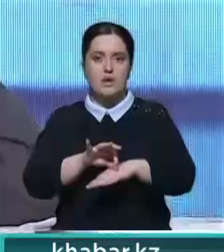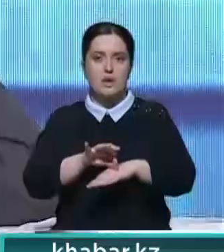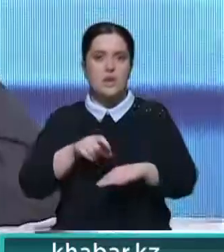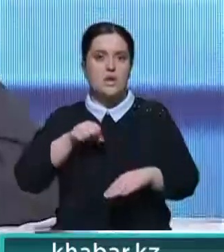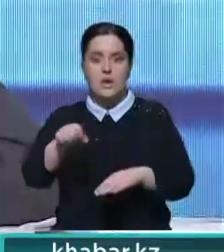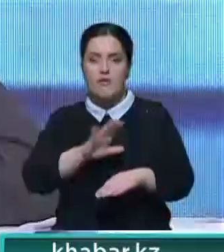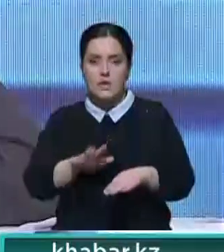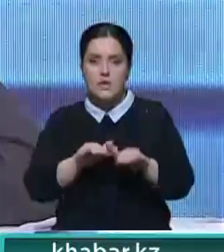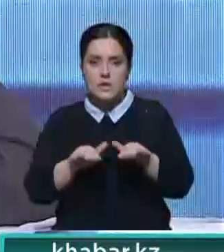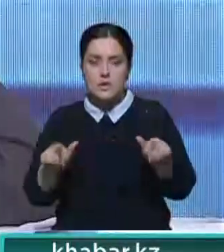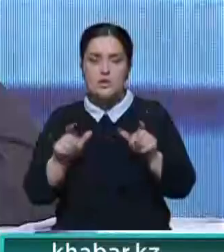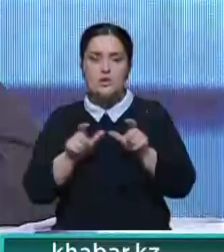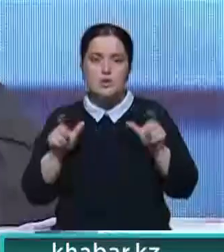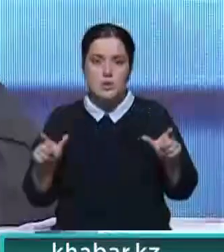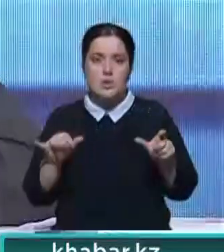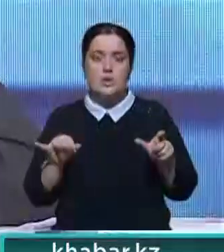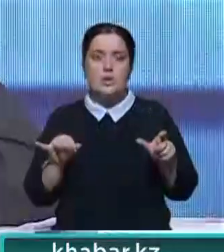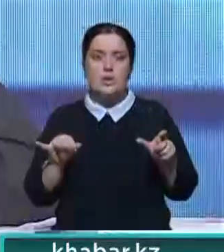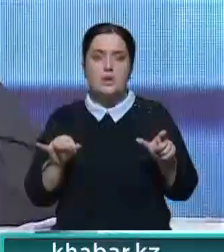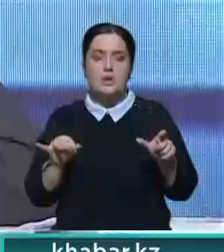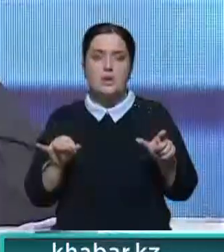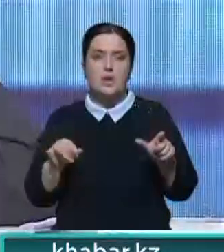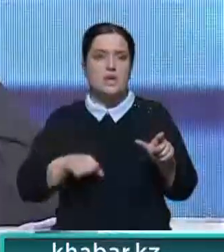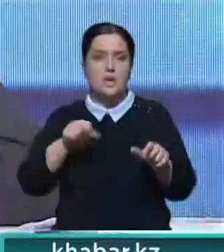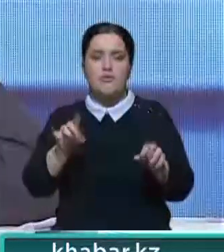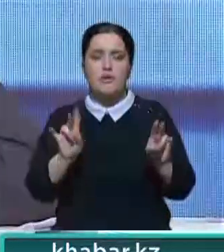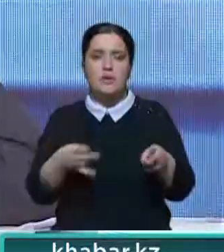больных детей в школы и в детские сады, не